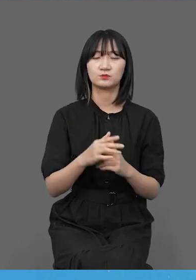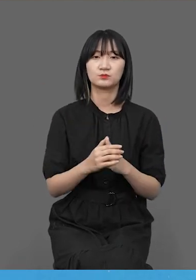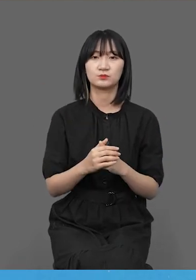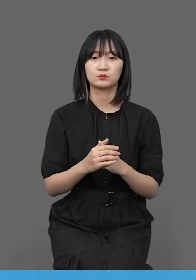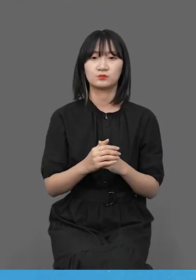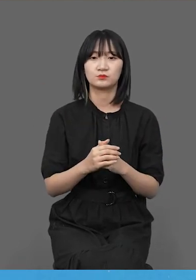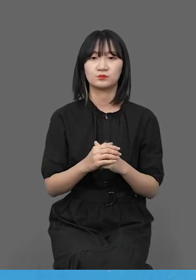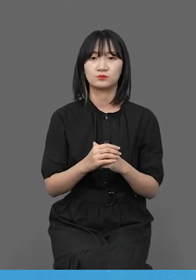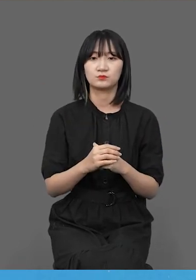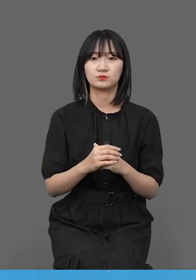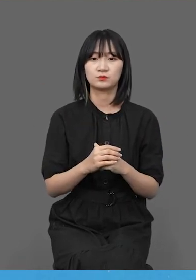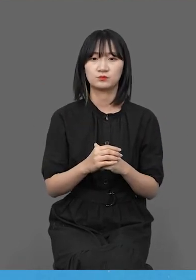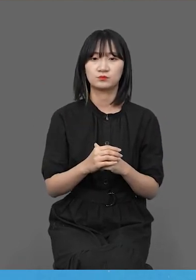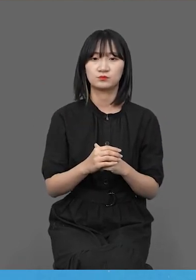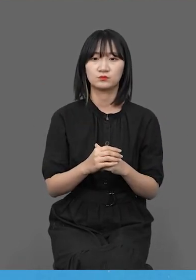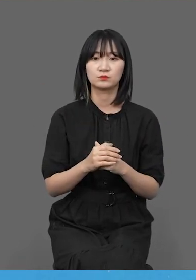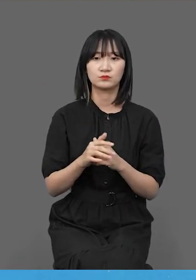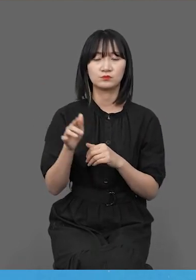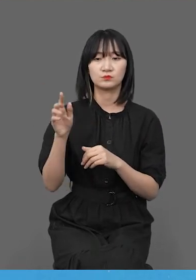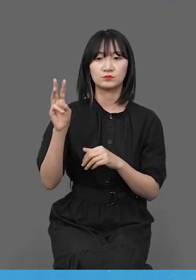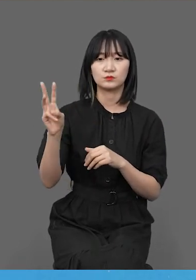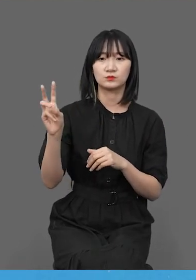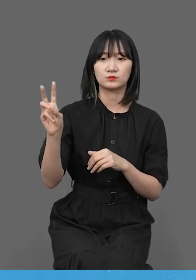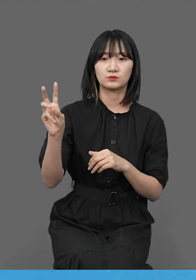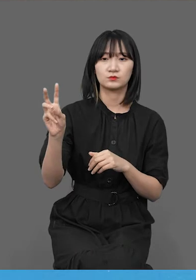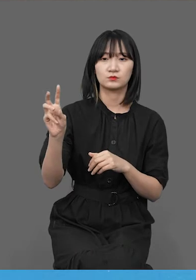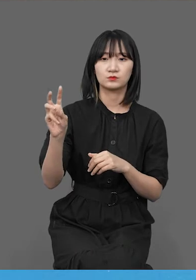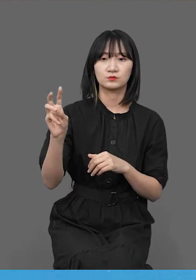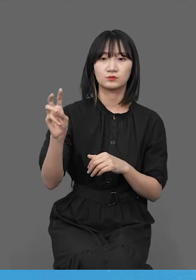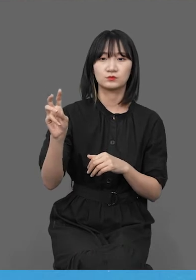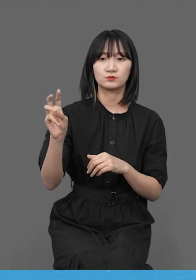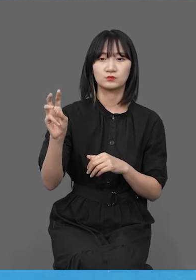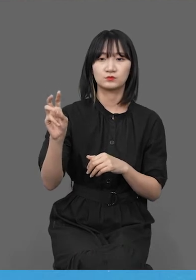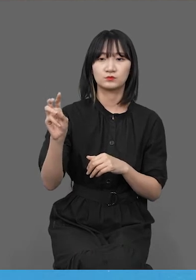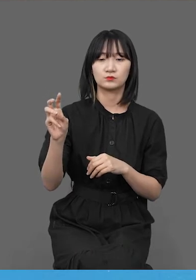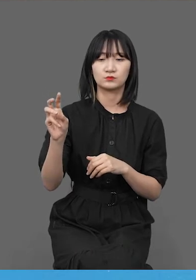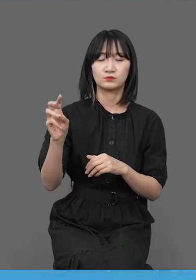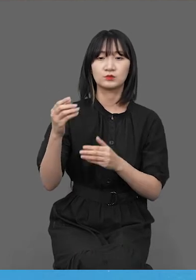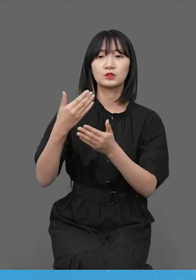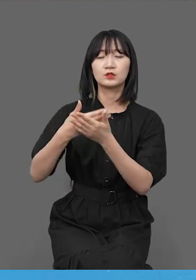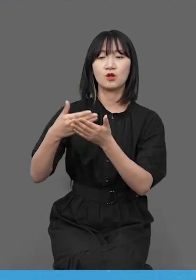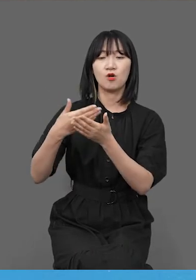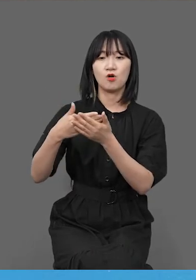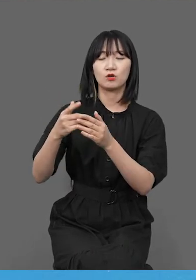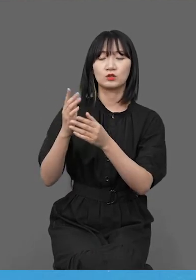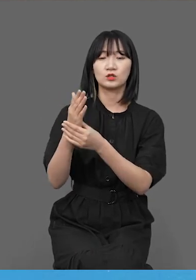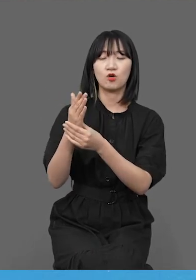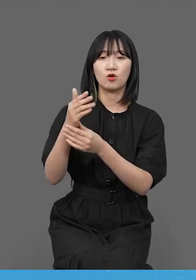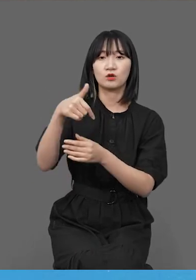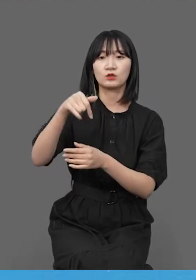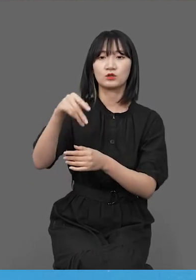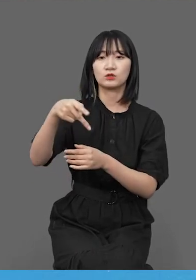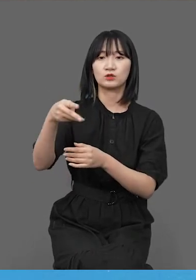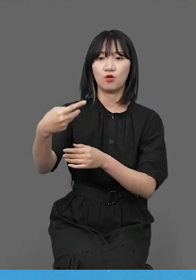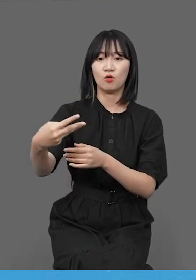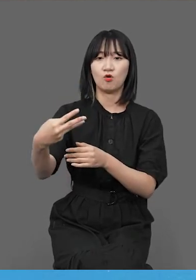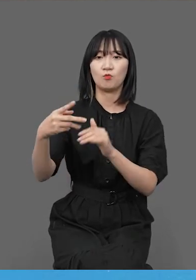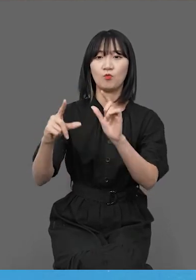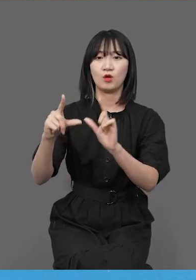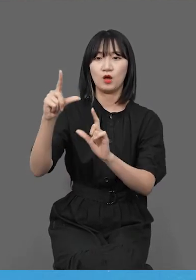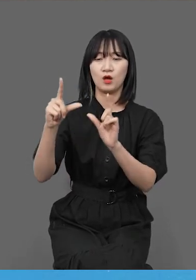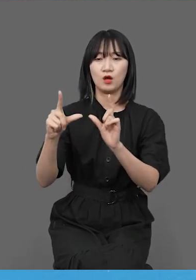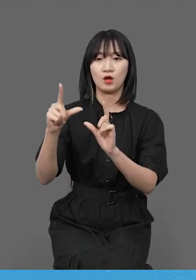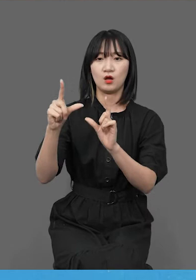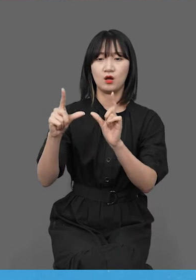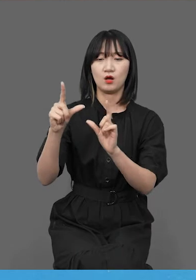풍기게 그림을 그려지는데 저 맨 오른쪽 그림은 저기 있는 그대로 깃털이 모양이 완벽하게 나오기 때문에